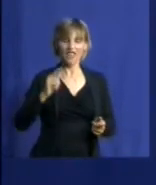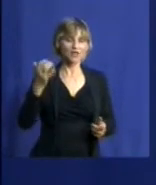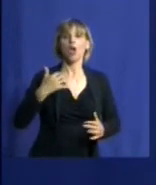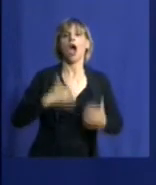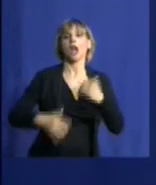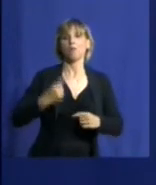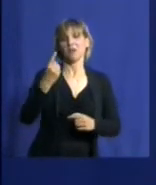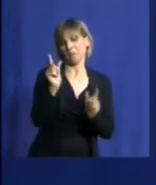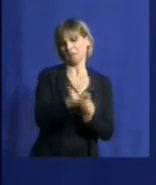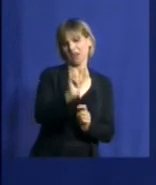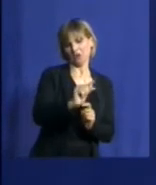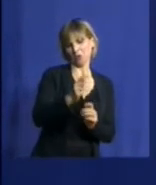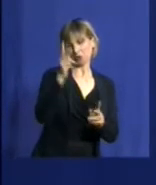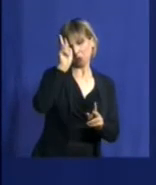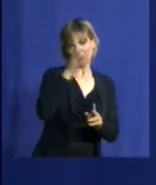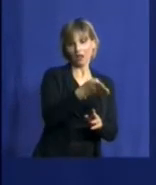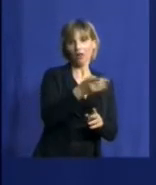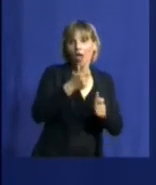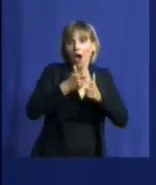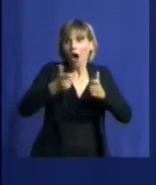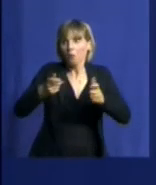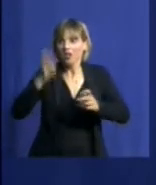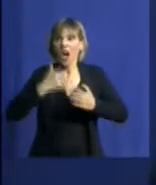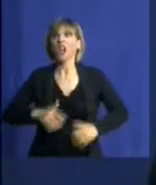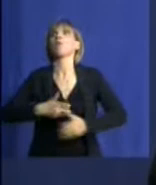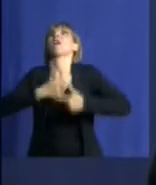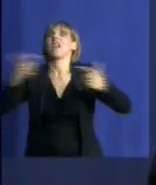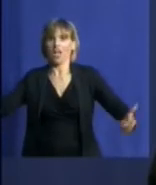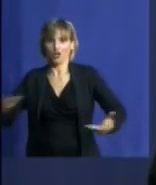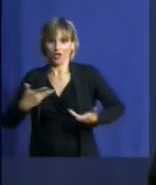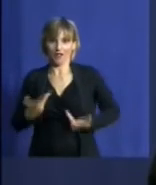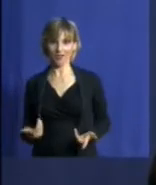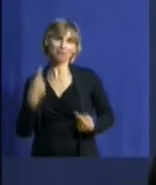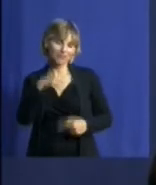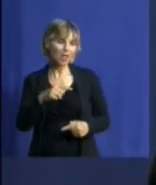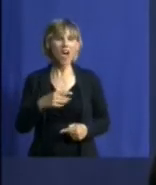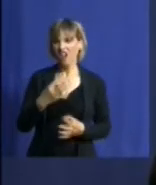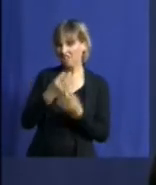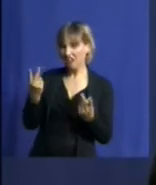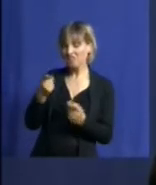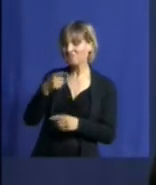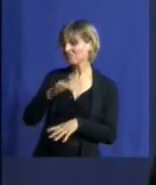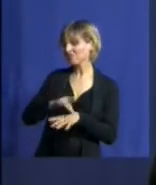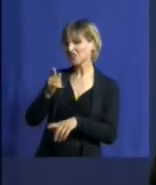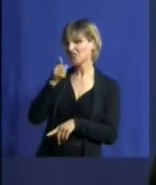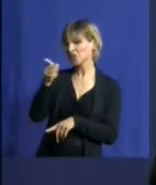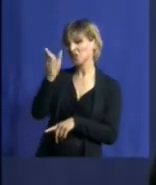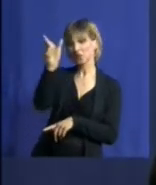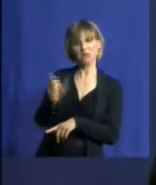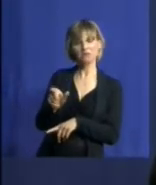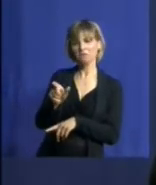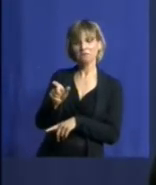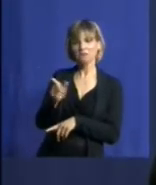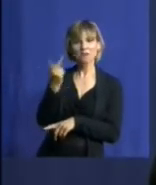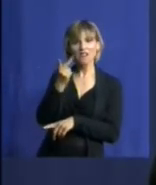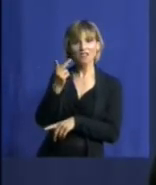15. E questa è una buona percezione, anche se io ho netta conferma che questa percezione, perché poi le